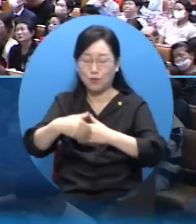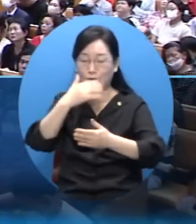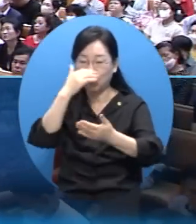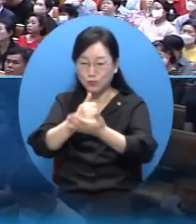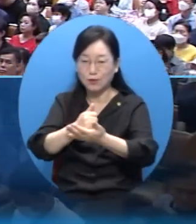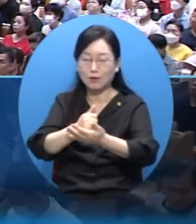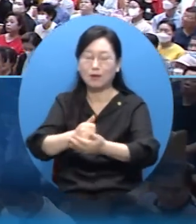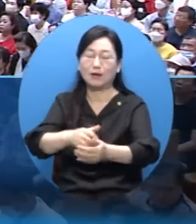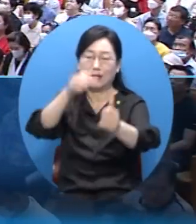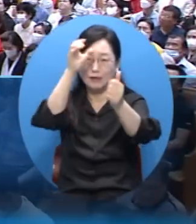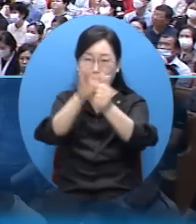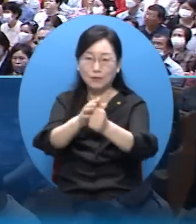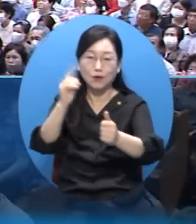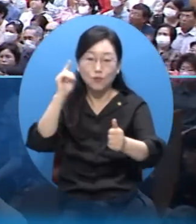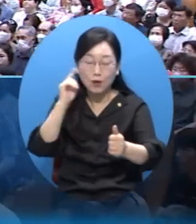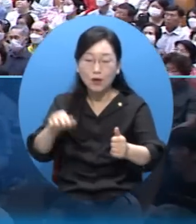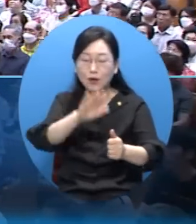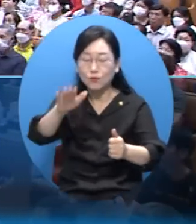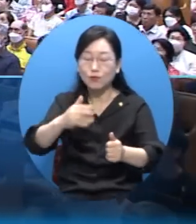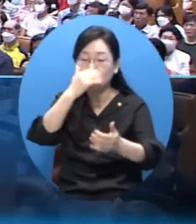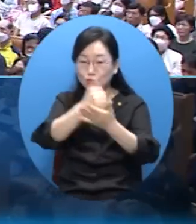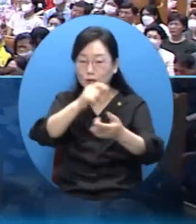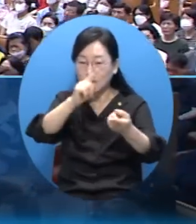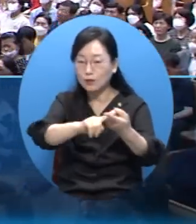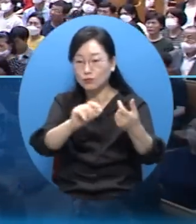우리로 죄에 대하여 죽고 의에 대하여